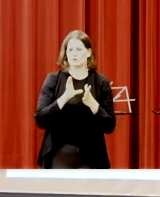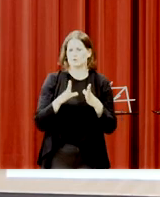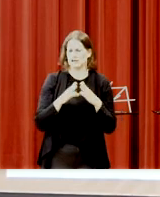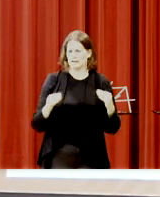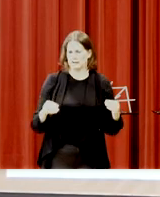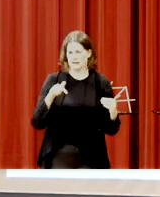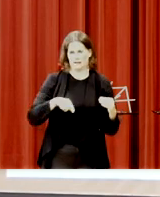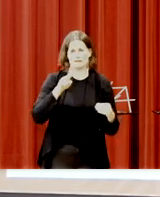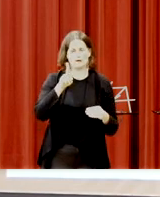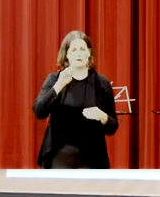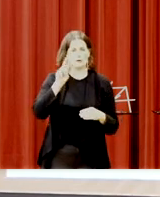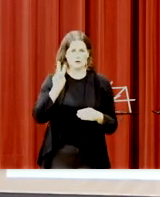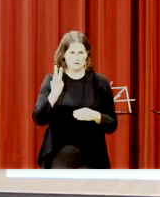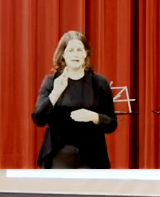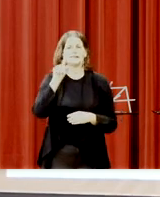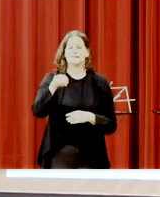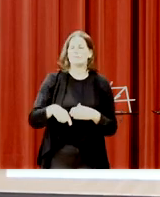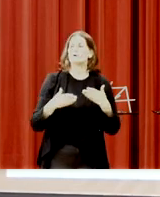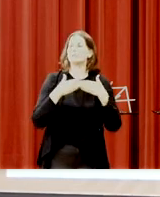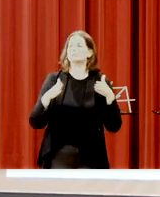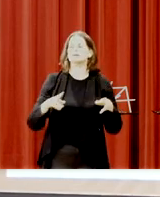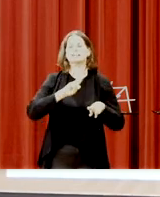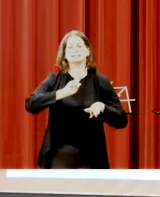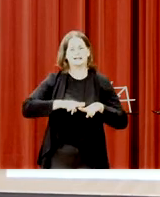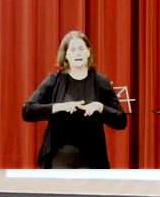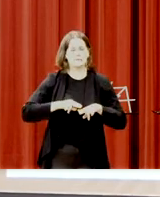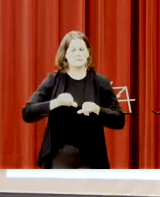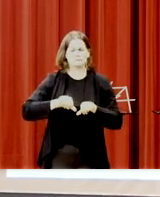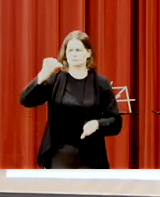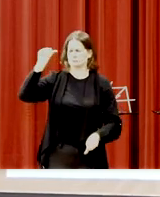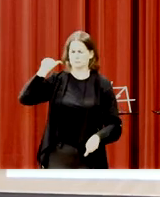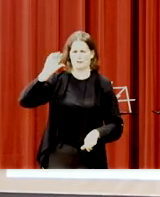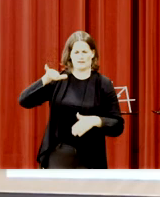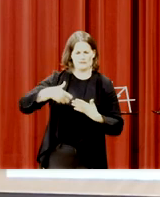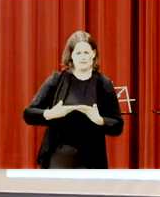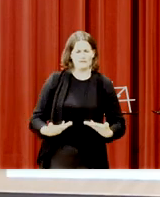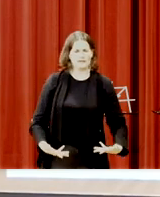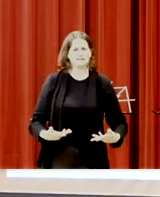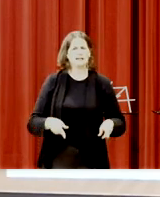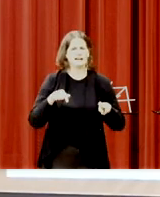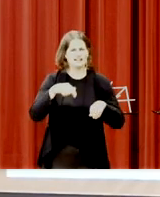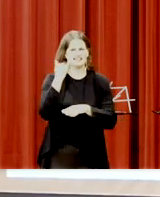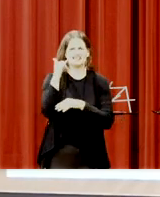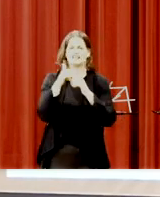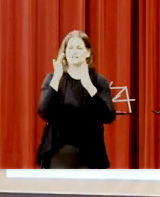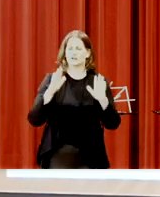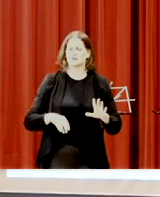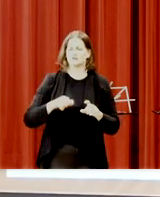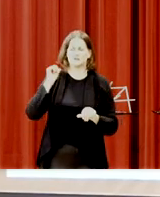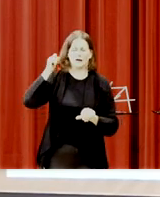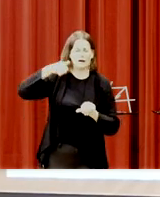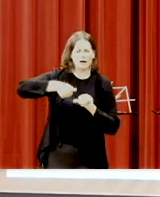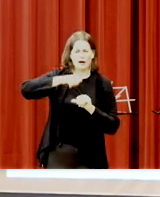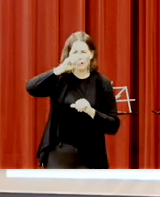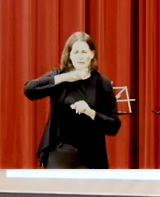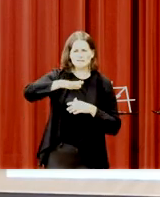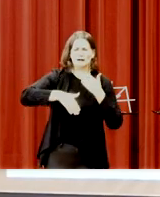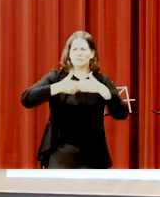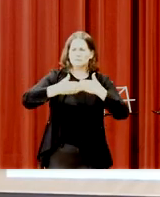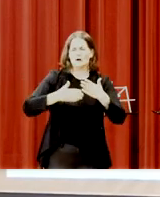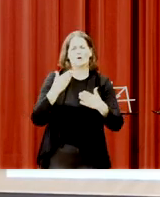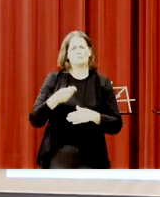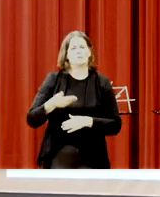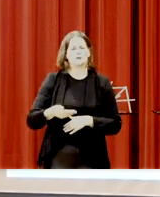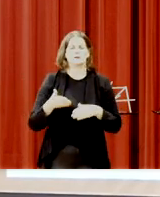llarg dels anys ha estat clau per avançar cap a una societat més justa, més democràtica, més tecnològica, i ho ha fet a través de la